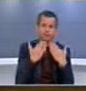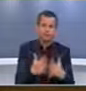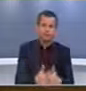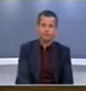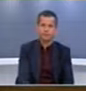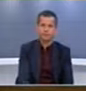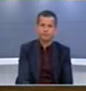dokum